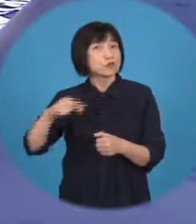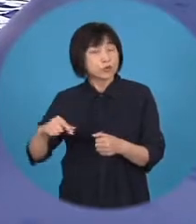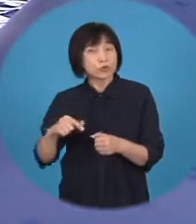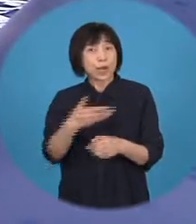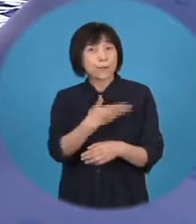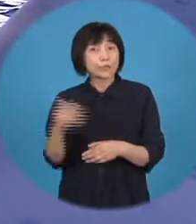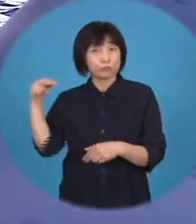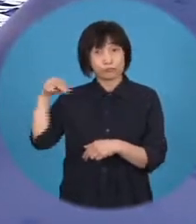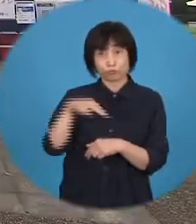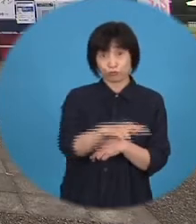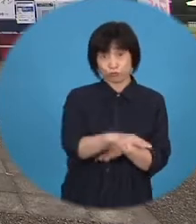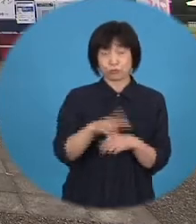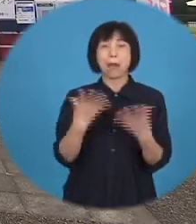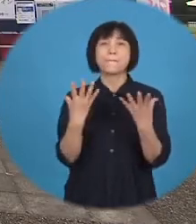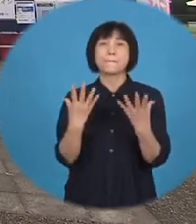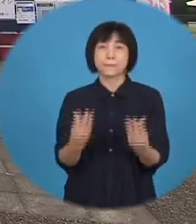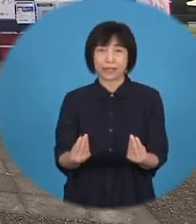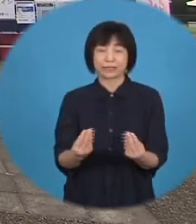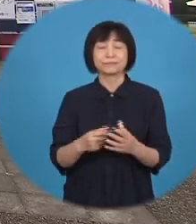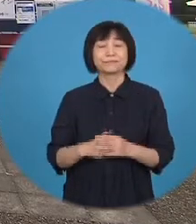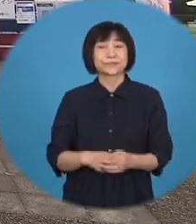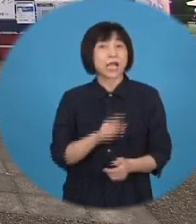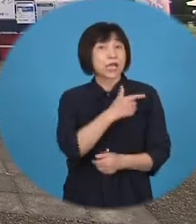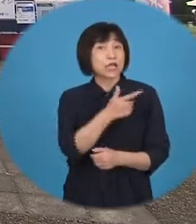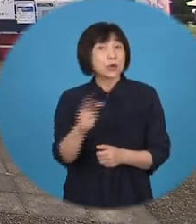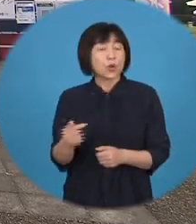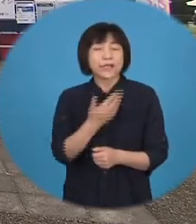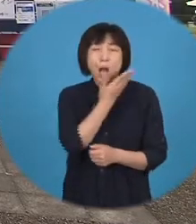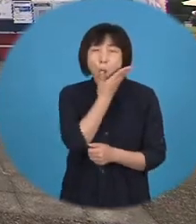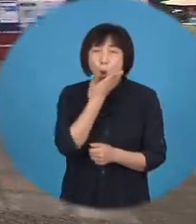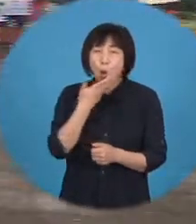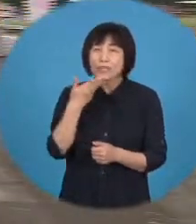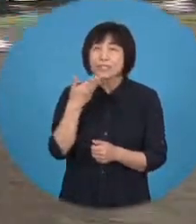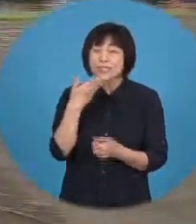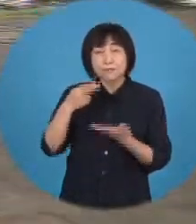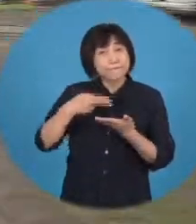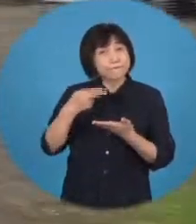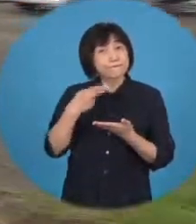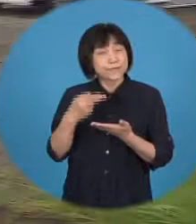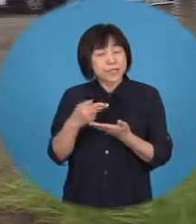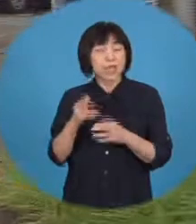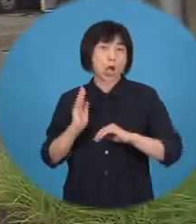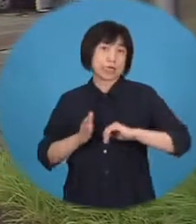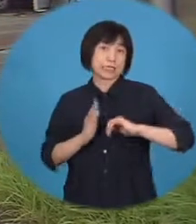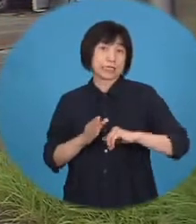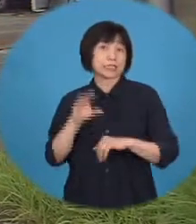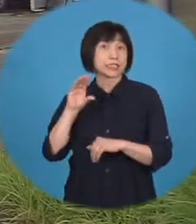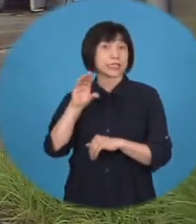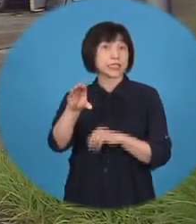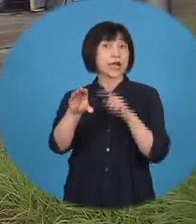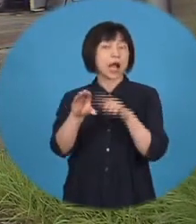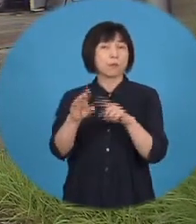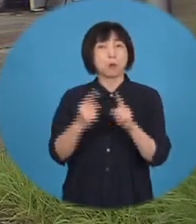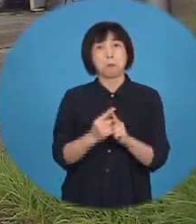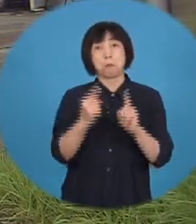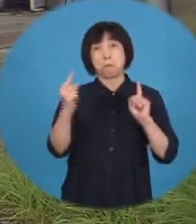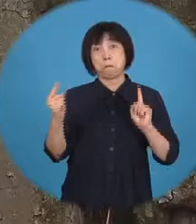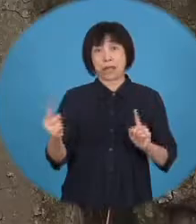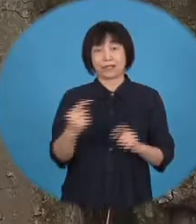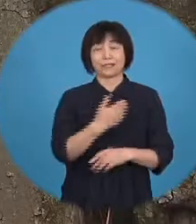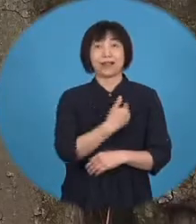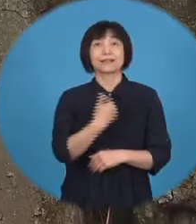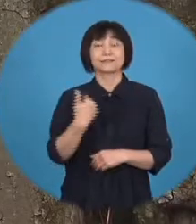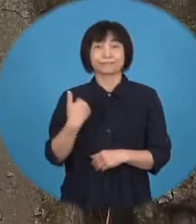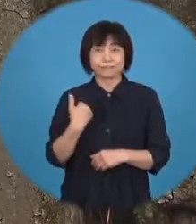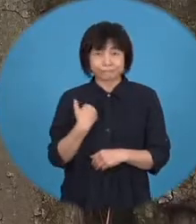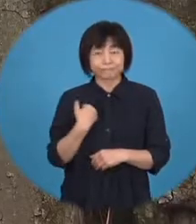ました。いろいろなグルメが楽しめるキッチンカーもソーシャルディスタンスが確保されています。